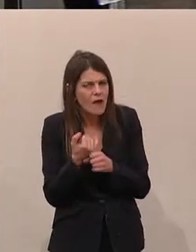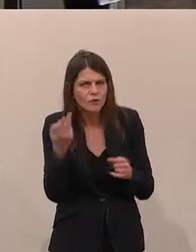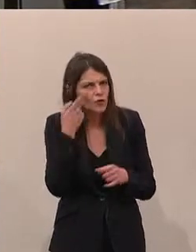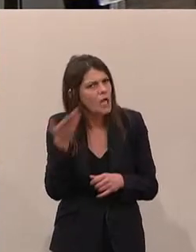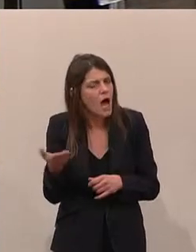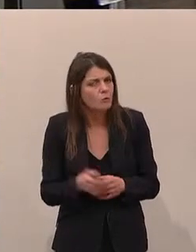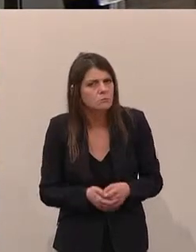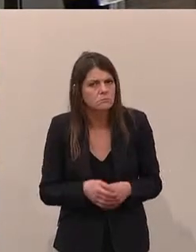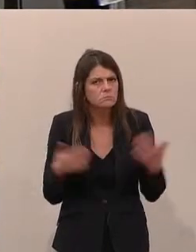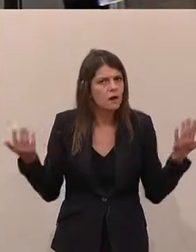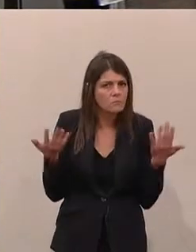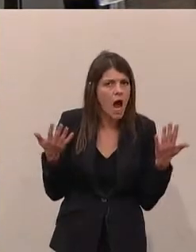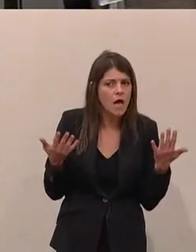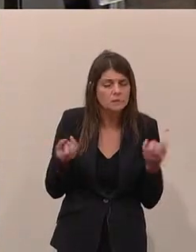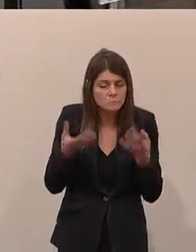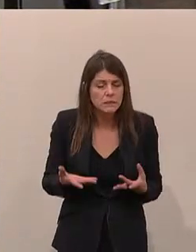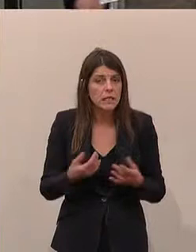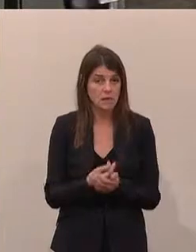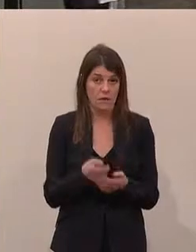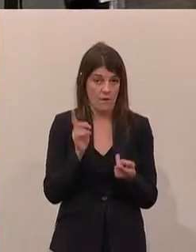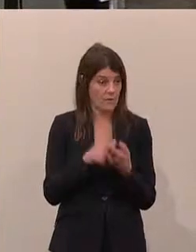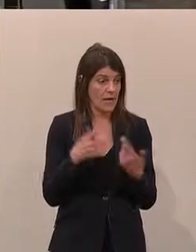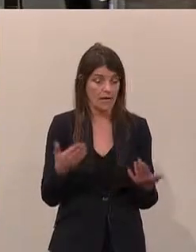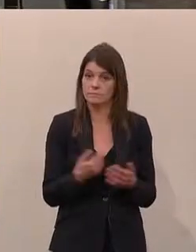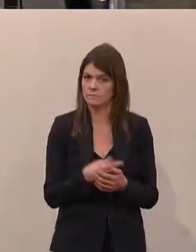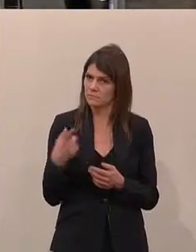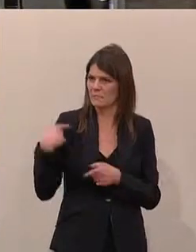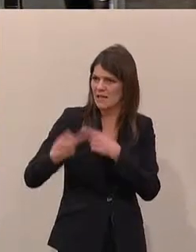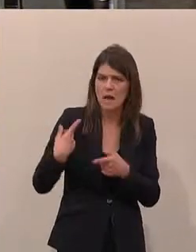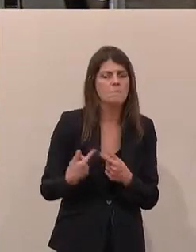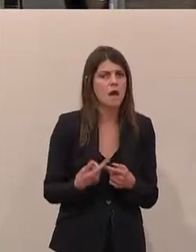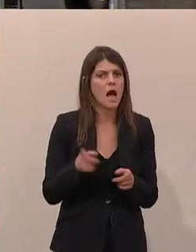aus? Und was passiert, wenn, es ist ja immer